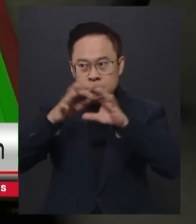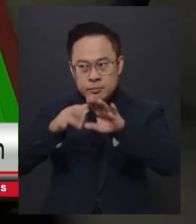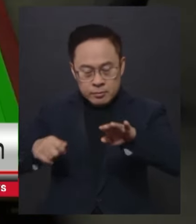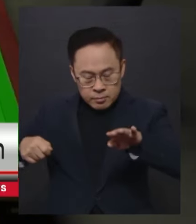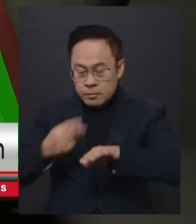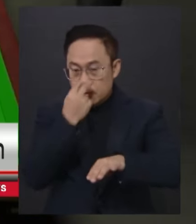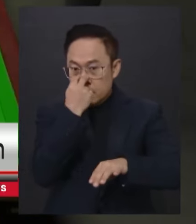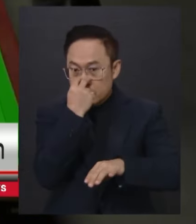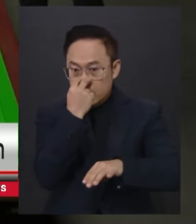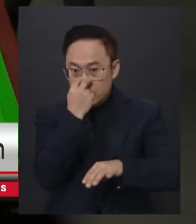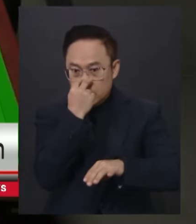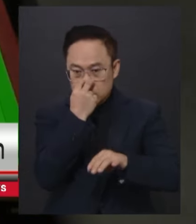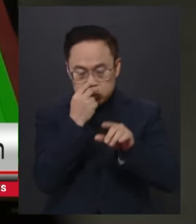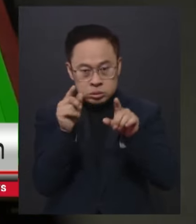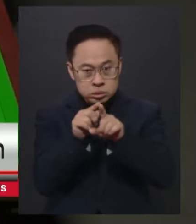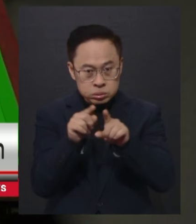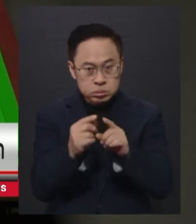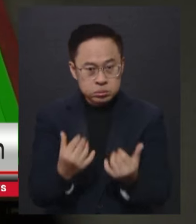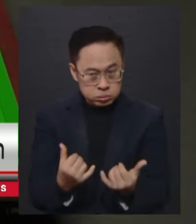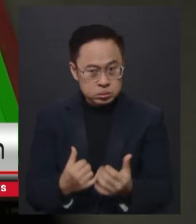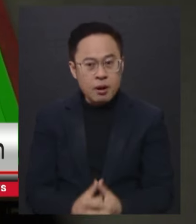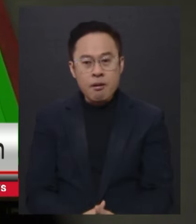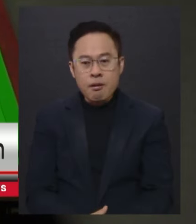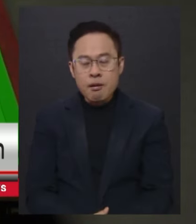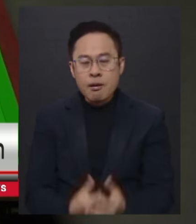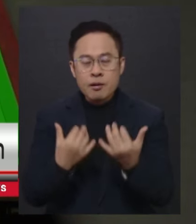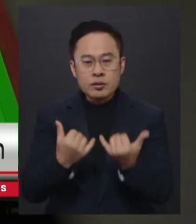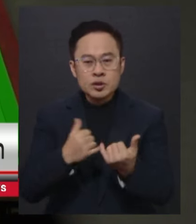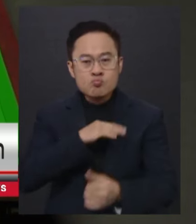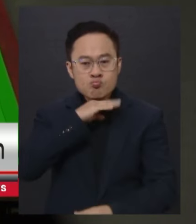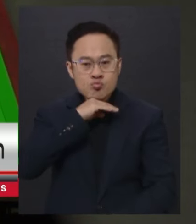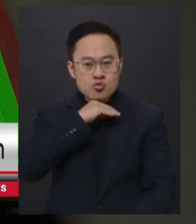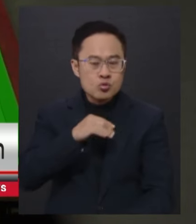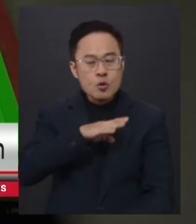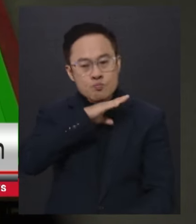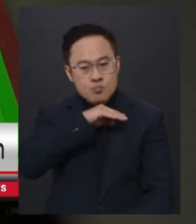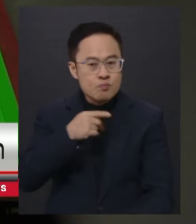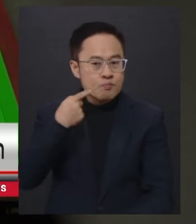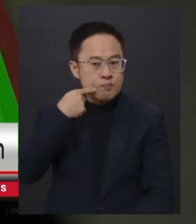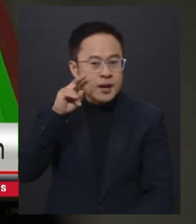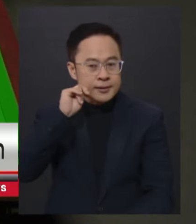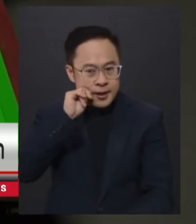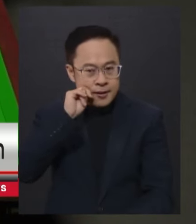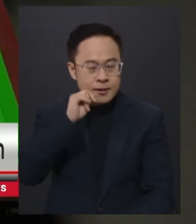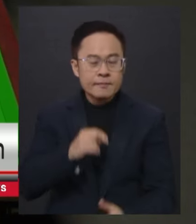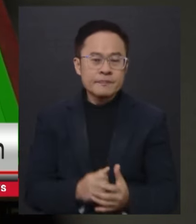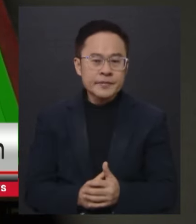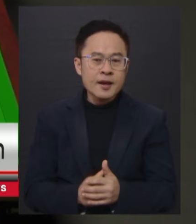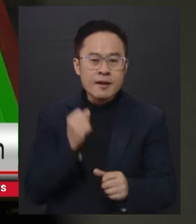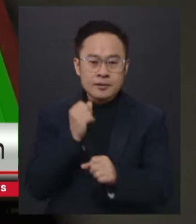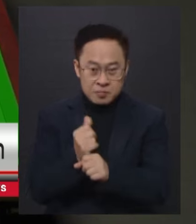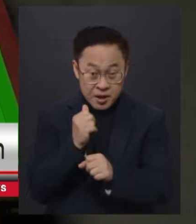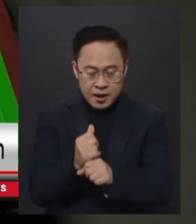ทยนะคะจริงๆช่วงหลังมีหลายคนด้วยและหนึ่งในนั้นก็คือหมูปากน้ำแล้วช่วงนี้ก็ถือว่าทำผลงานได้อย่างยอดเยี่ยมอย่างทำแม็กซิมัมเบรกนี่ไม่